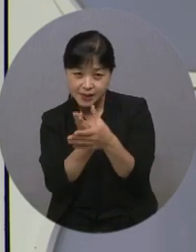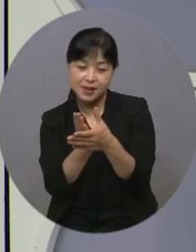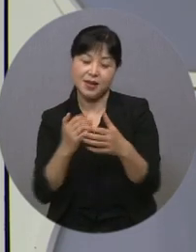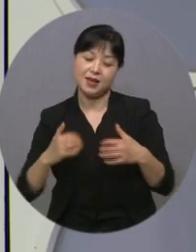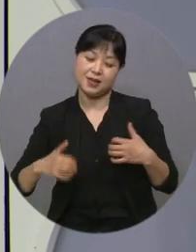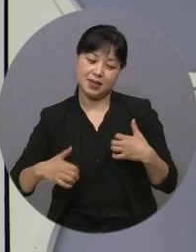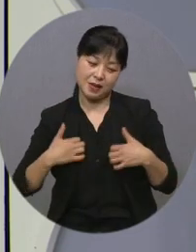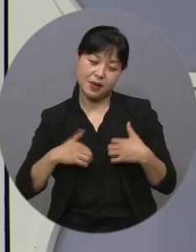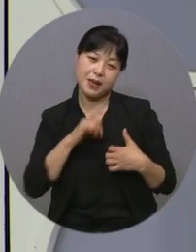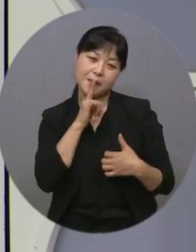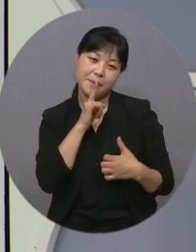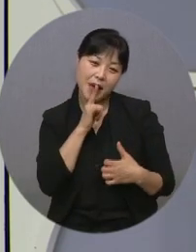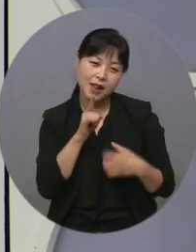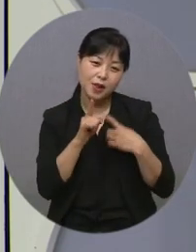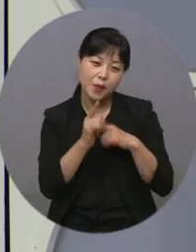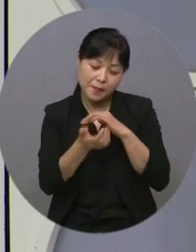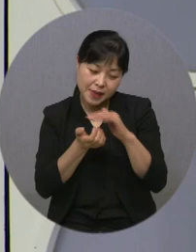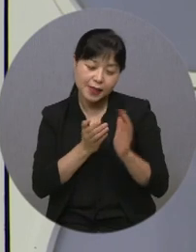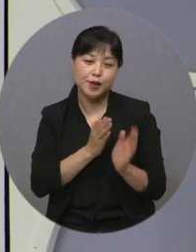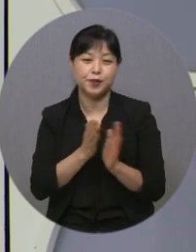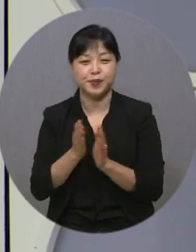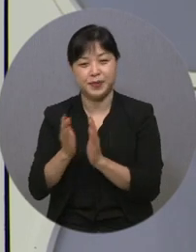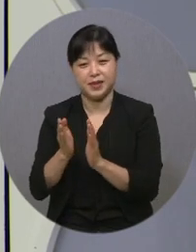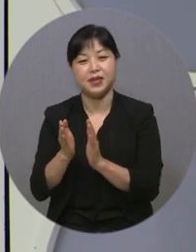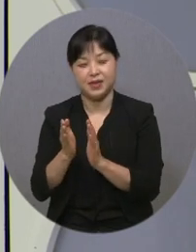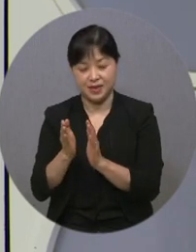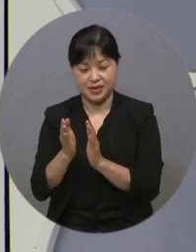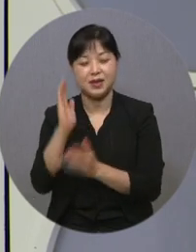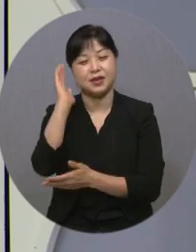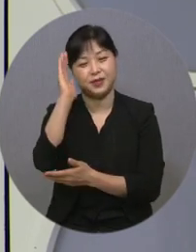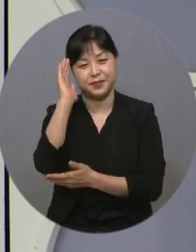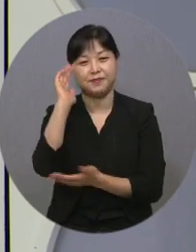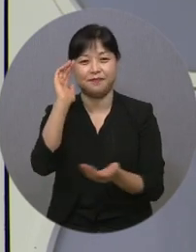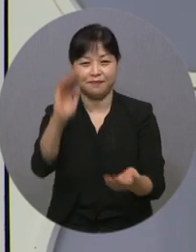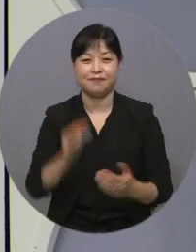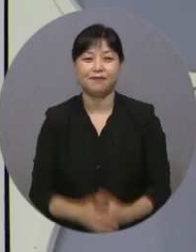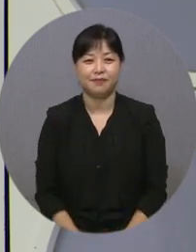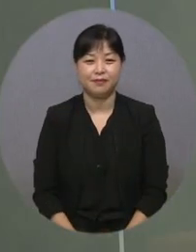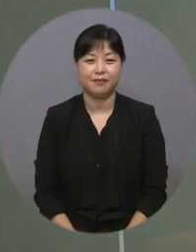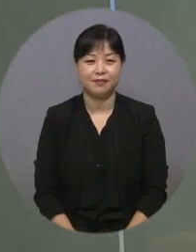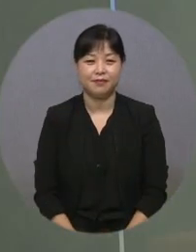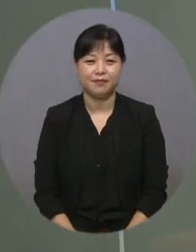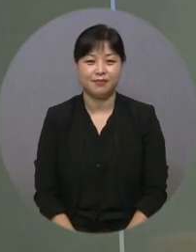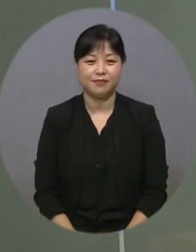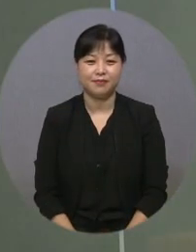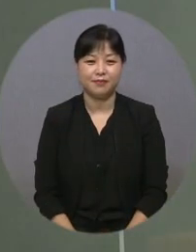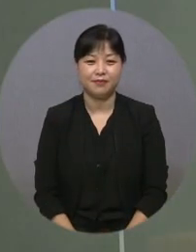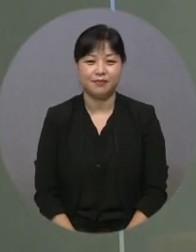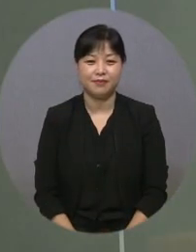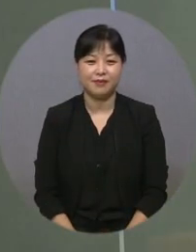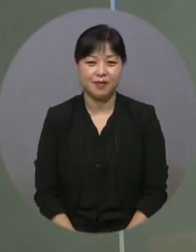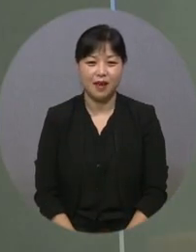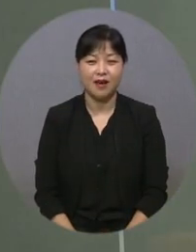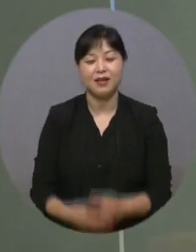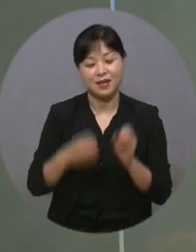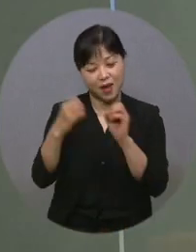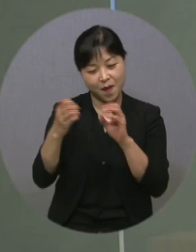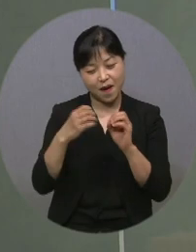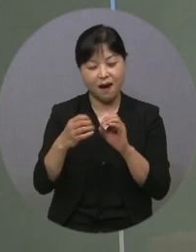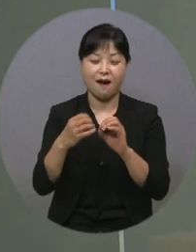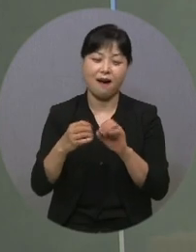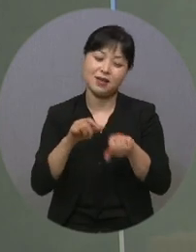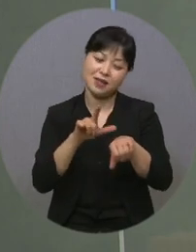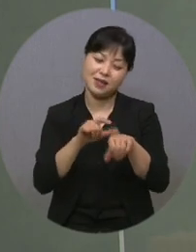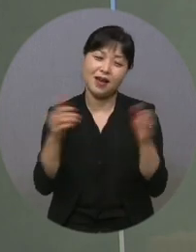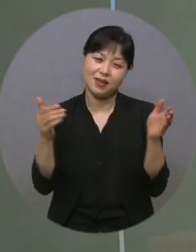유머까지 맞춤으로 가져가는 거죠. 네. 듣다 보니 약속된 시간이 다 된 것